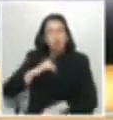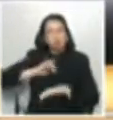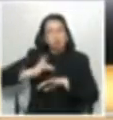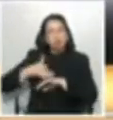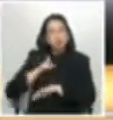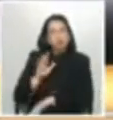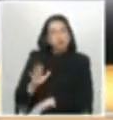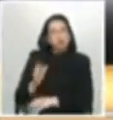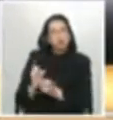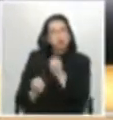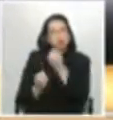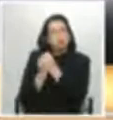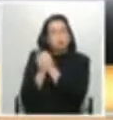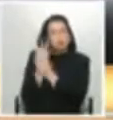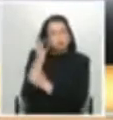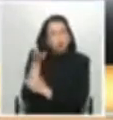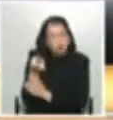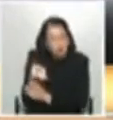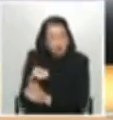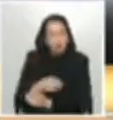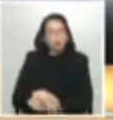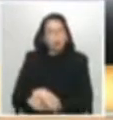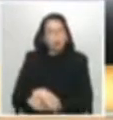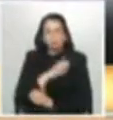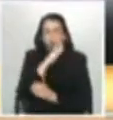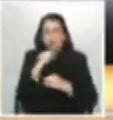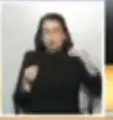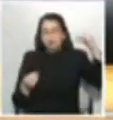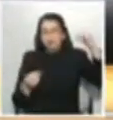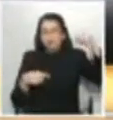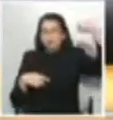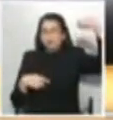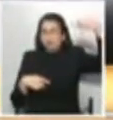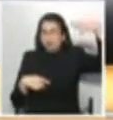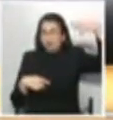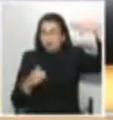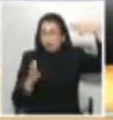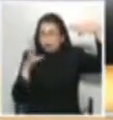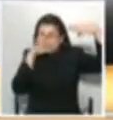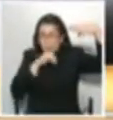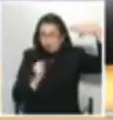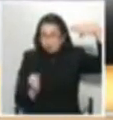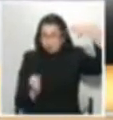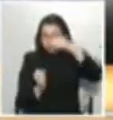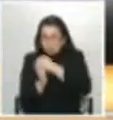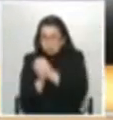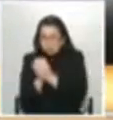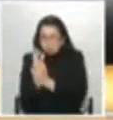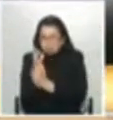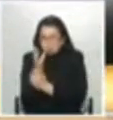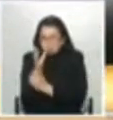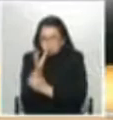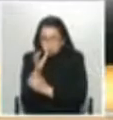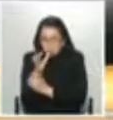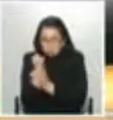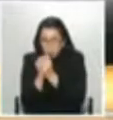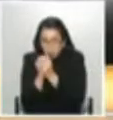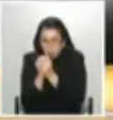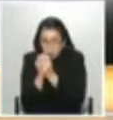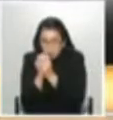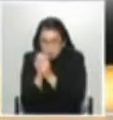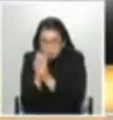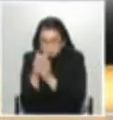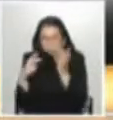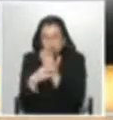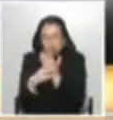กเรื่องหนึ่งครับเมื่อกี้ผมเห็นว่าท่านรัฐมนตรีบอกว่าต่อไปนี้ในงานออกแบบเนี่ย